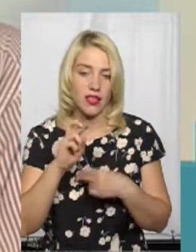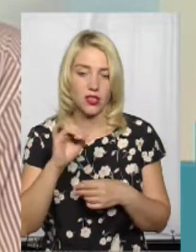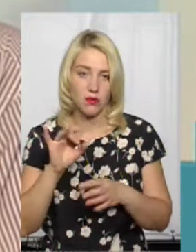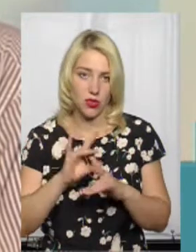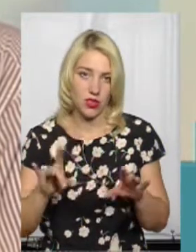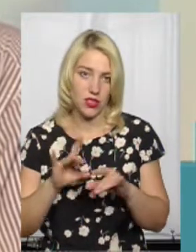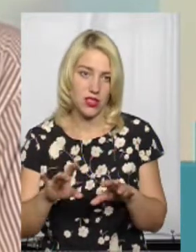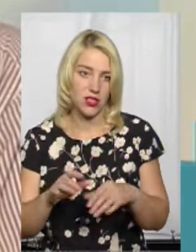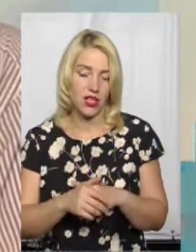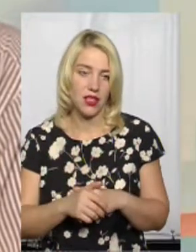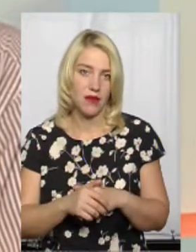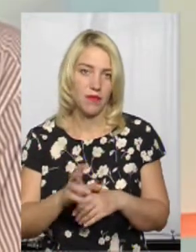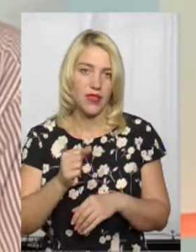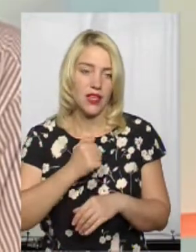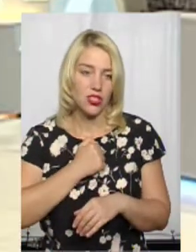розказала.